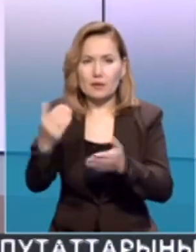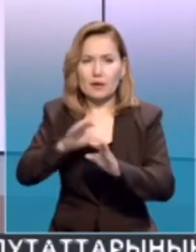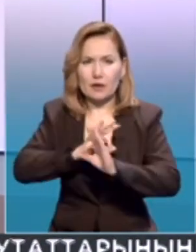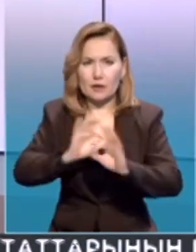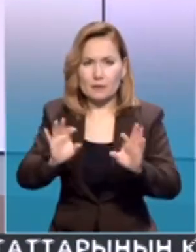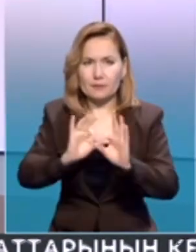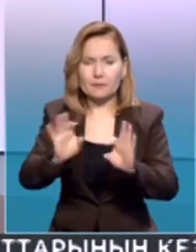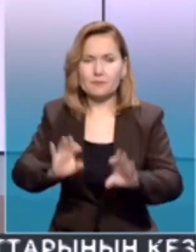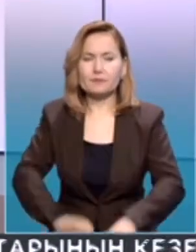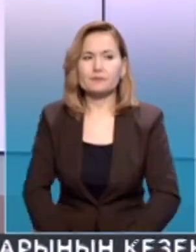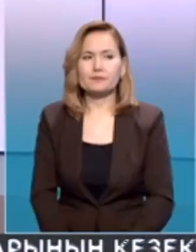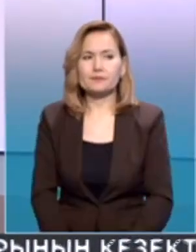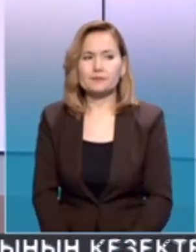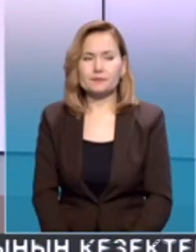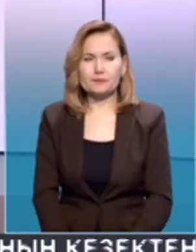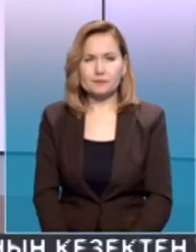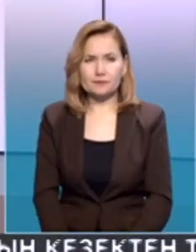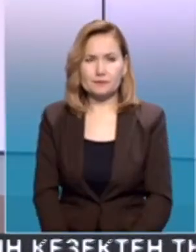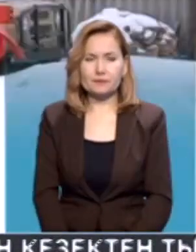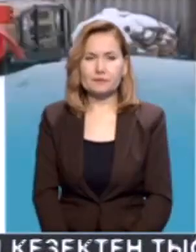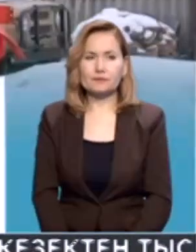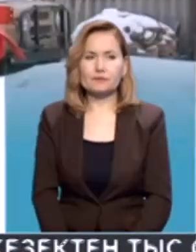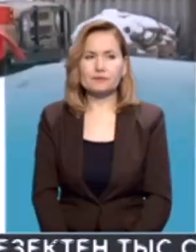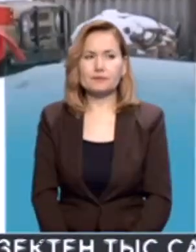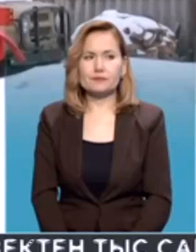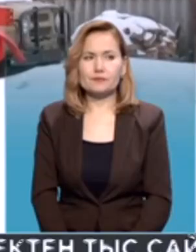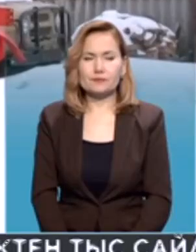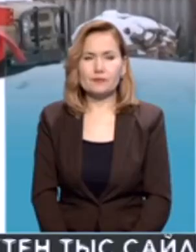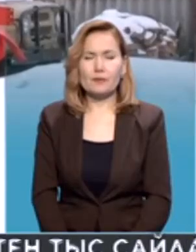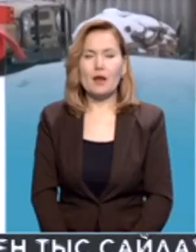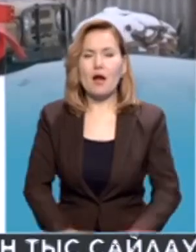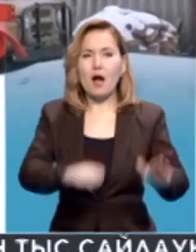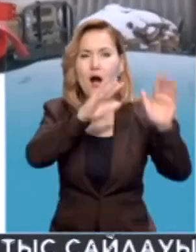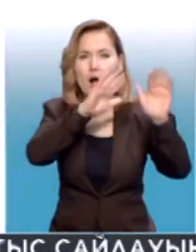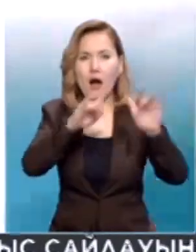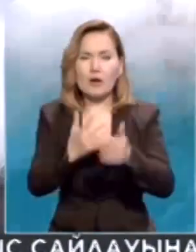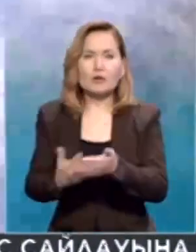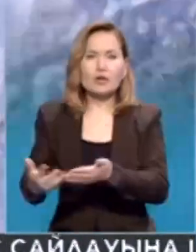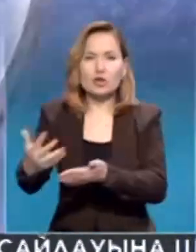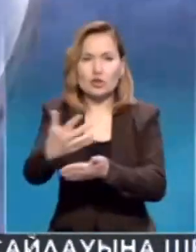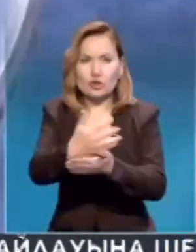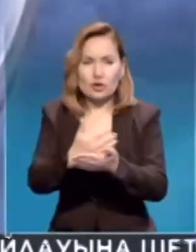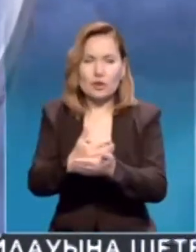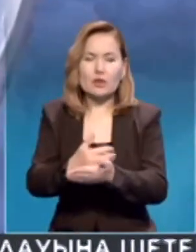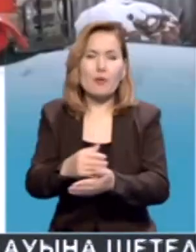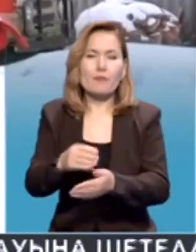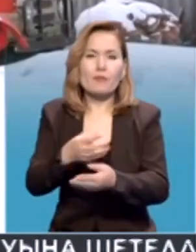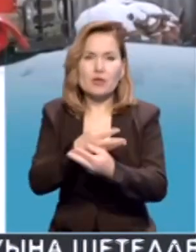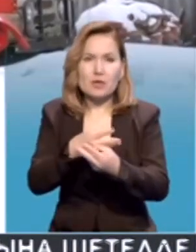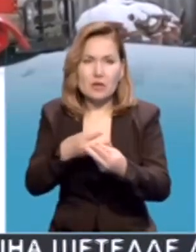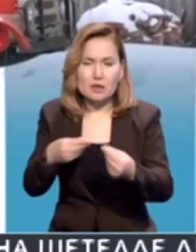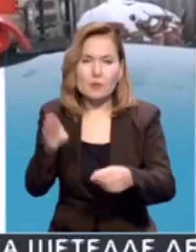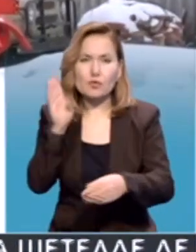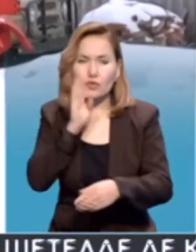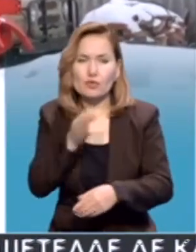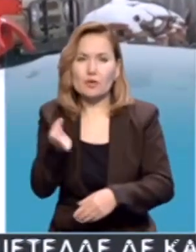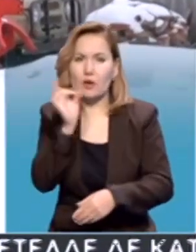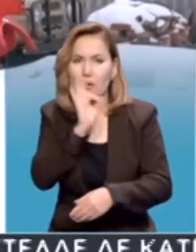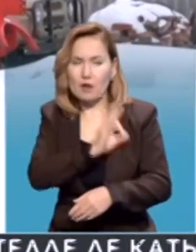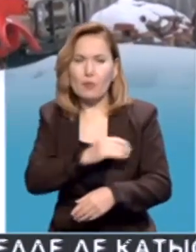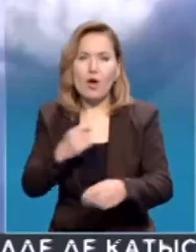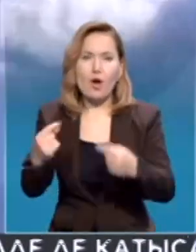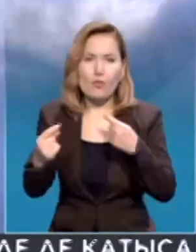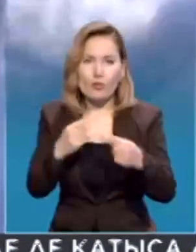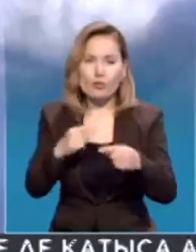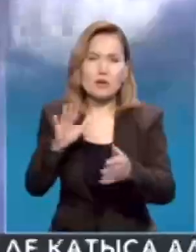Кәленова мән-жайды анықтады. Ертеміз, содан су ішеміз. Сондай мехнатпенен жүріп атқан біздің